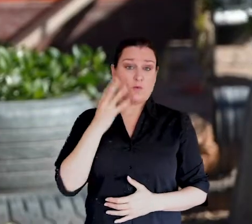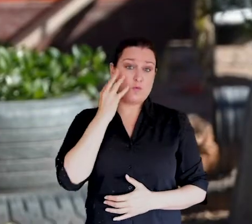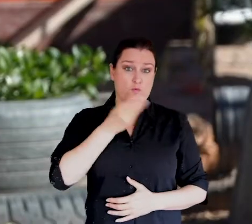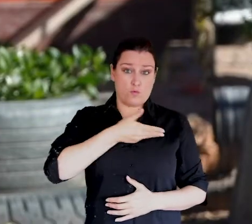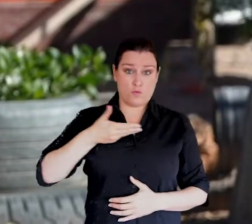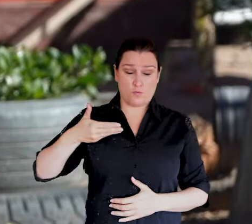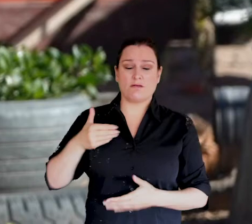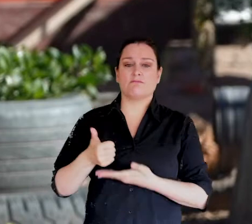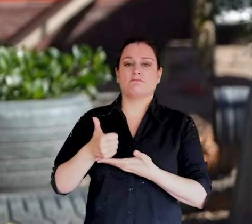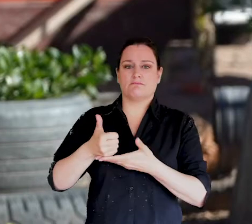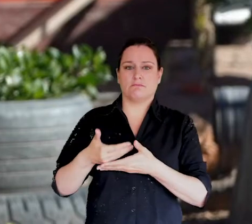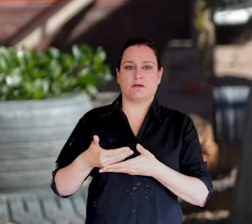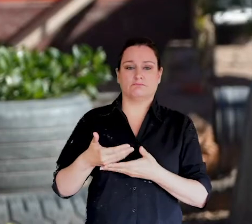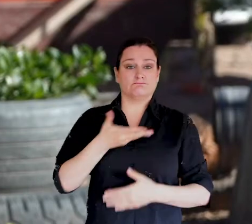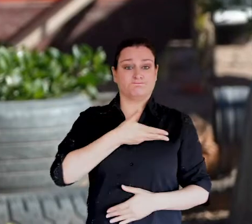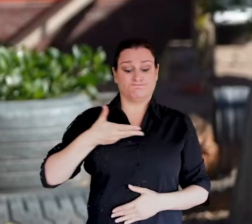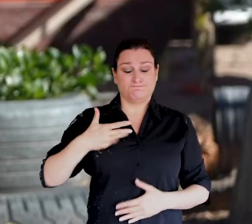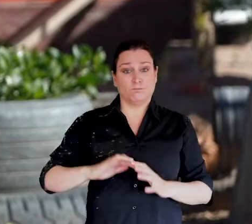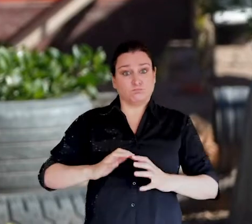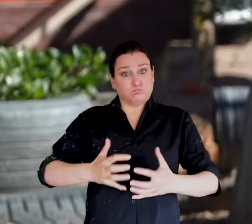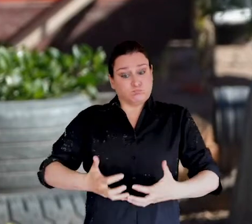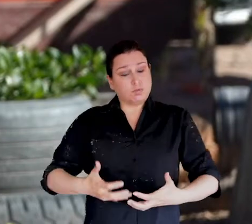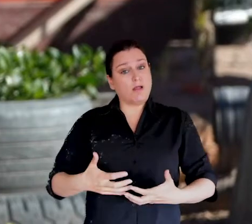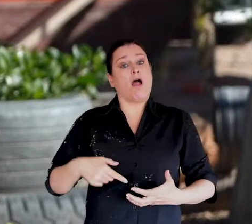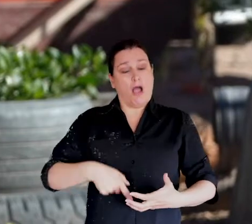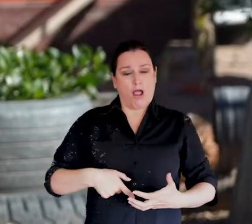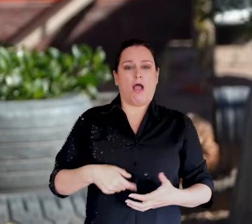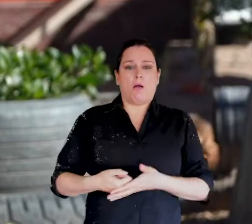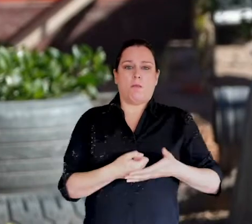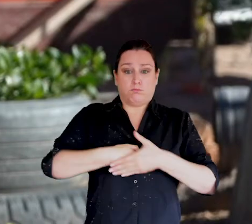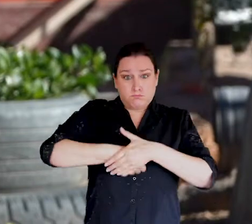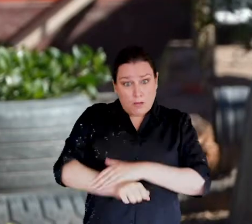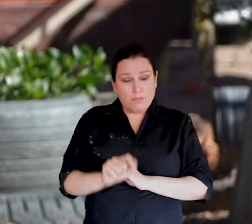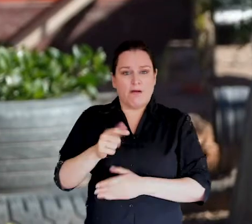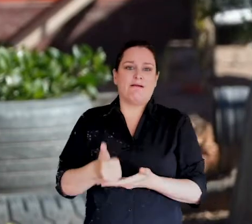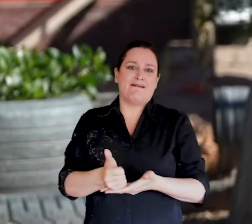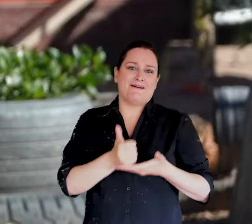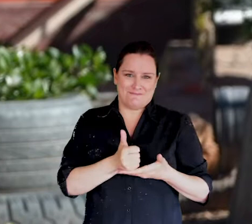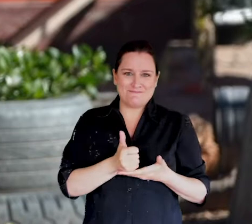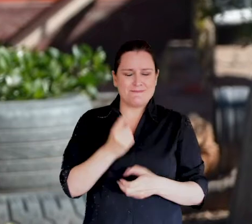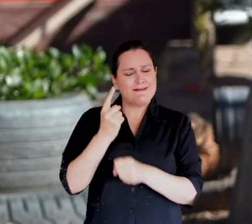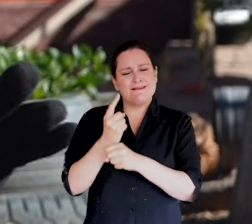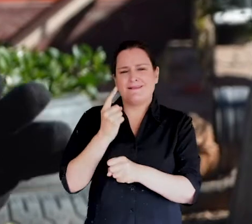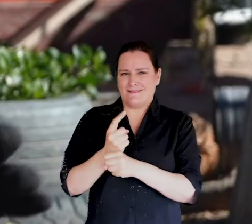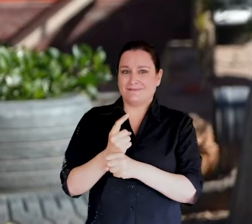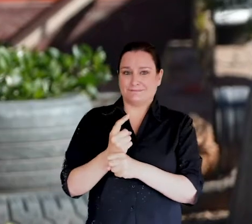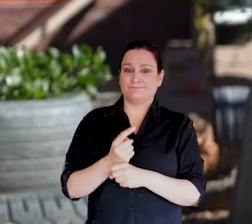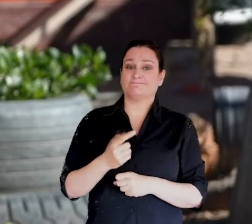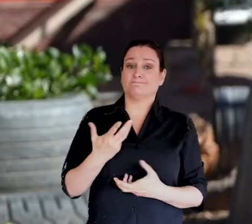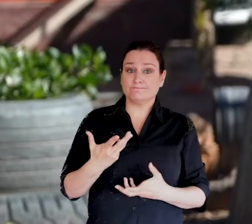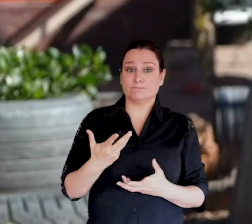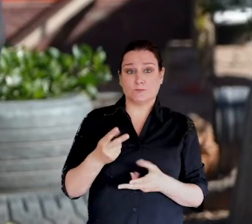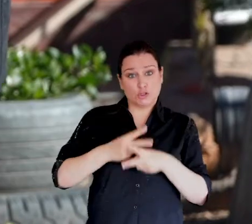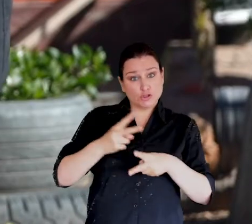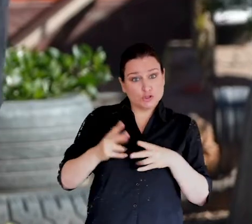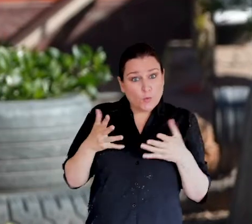wat nou kindertjes gevang het. Sy het kinders gevang. Vroeg vrouw was zwanger, ek gesmeer. Dan gaan